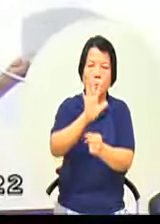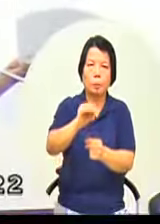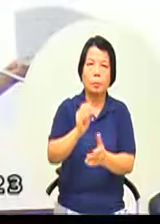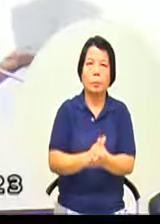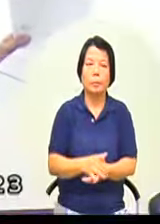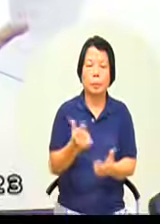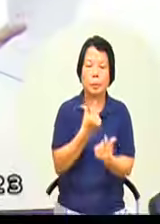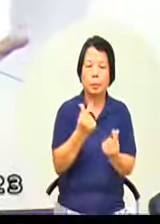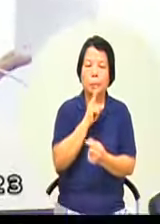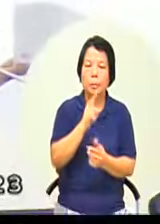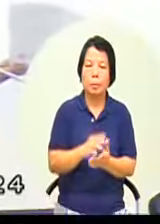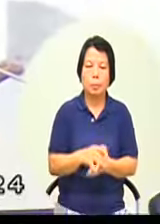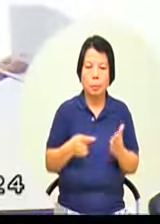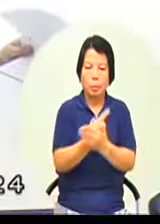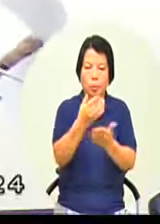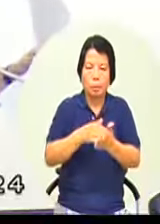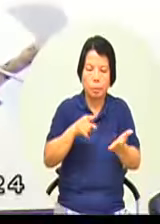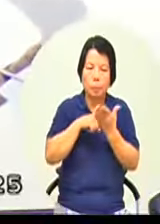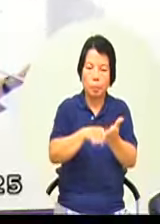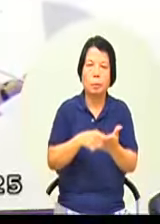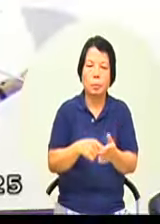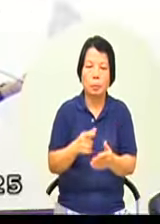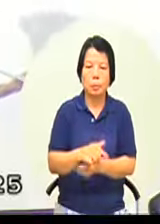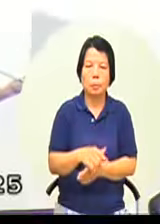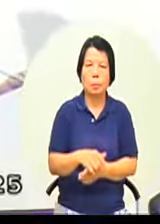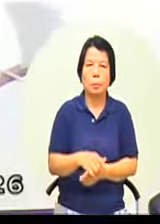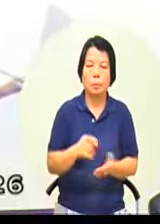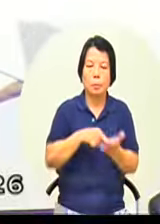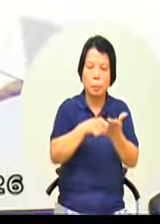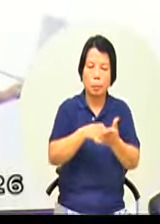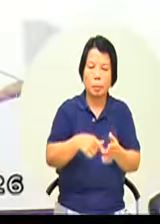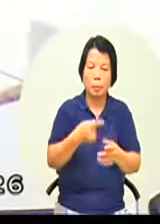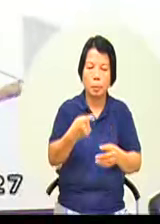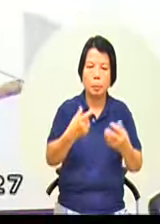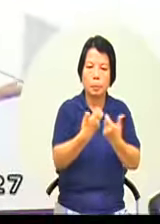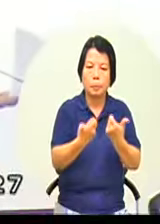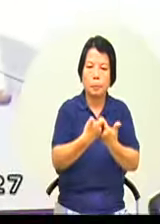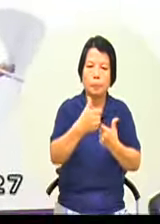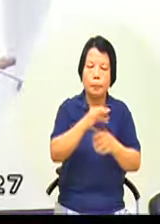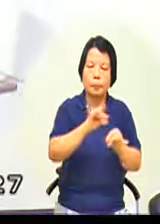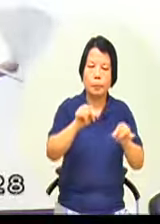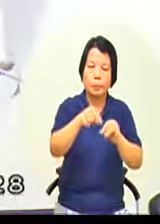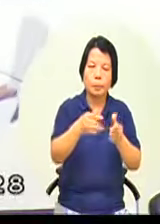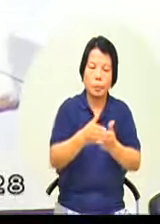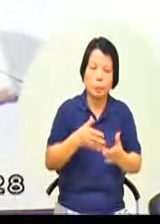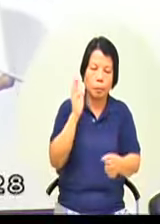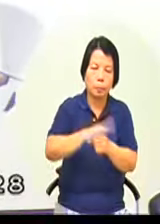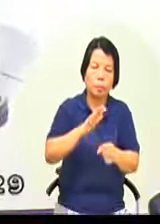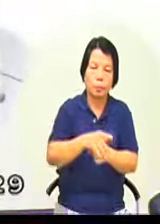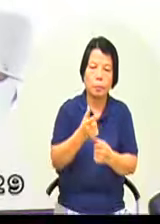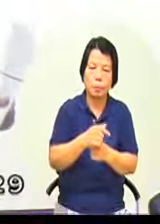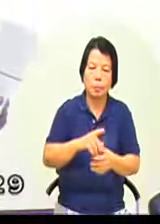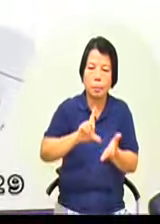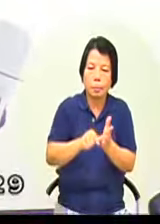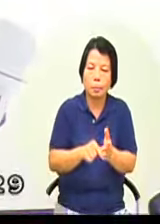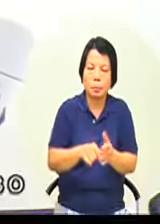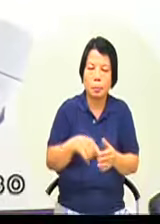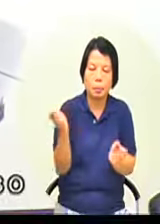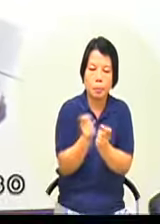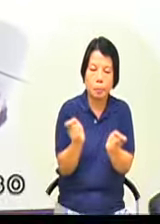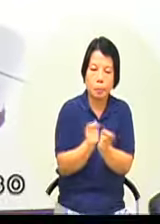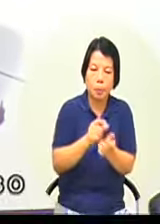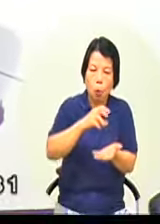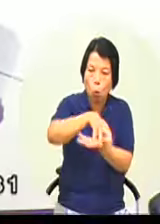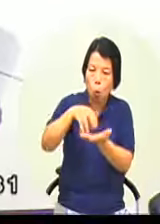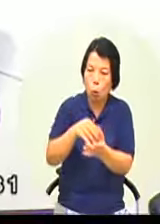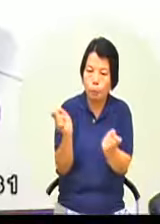像你所讲的，只要是提出申请，看他是 一分地是要补贴他们多少，要从优从速，那从简的给